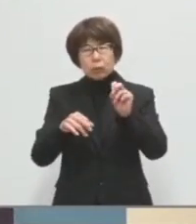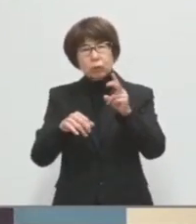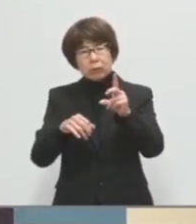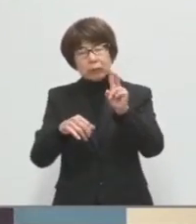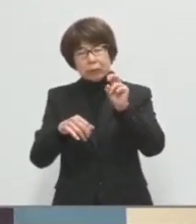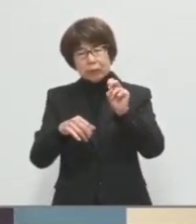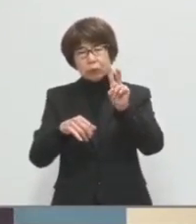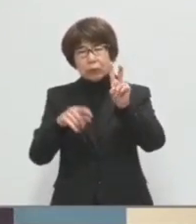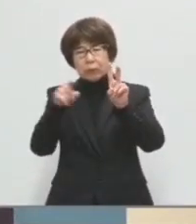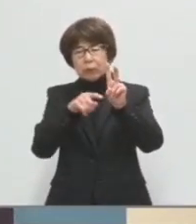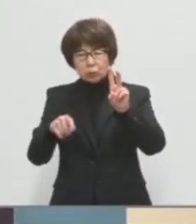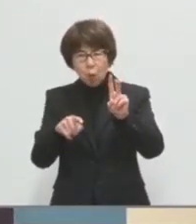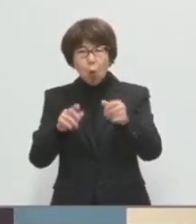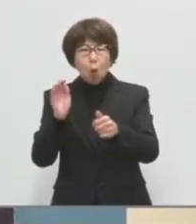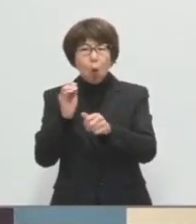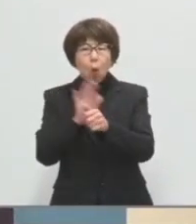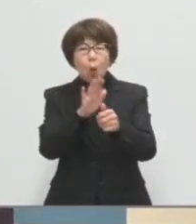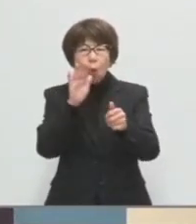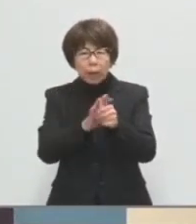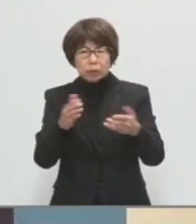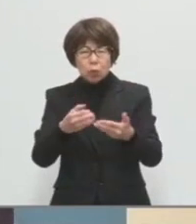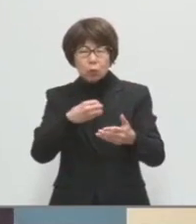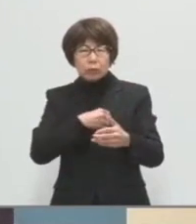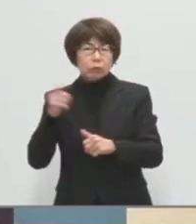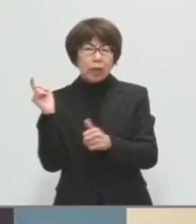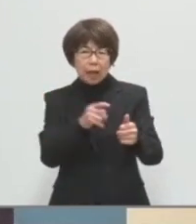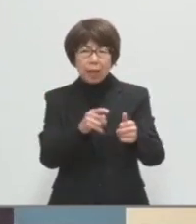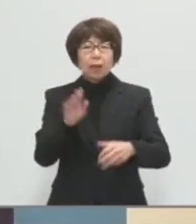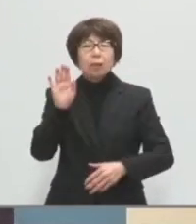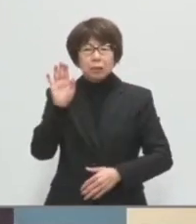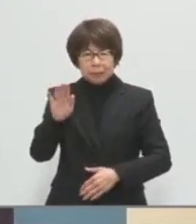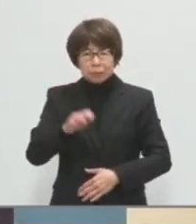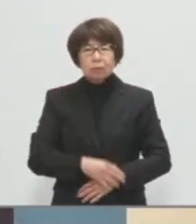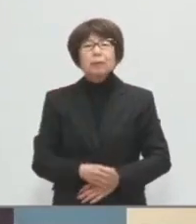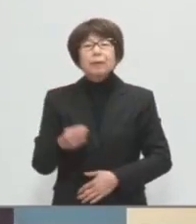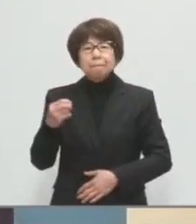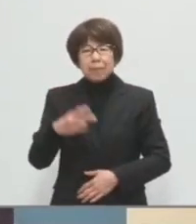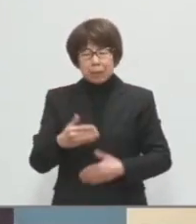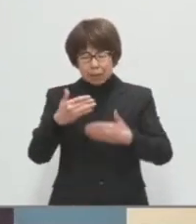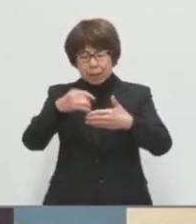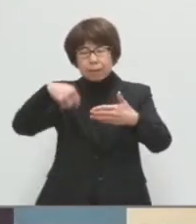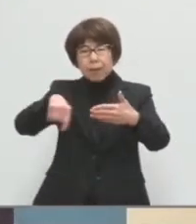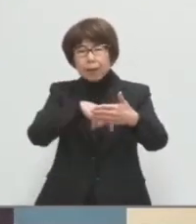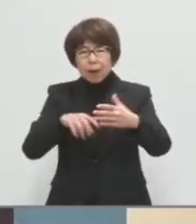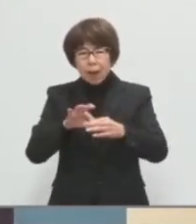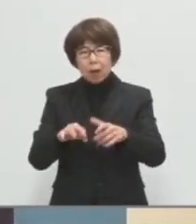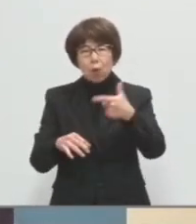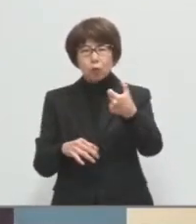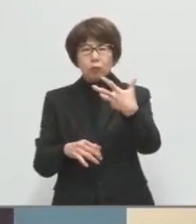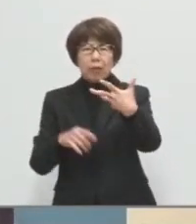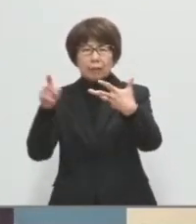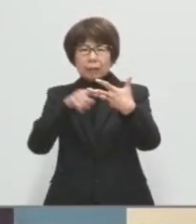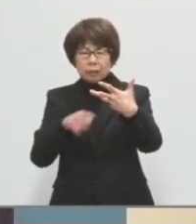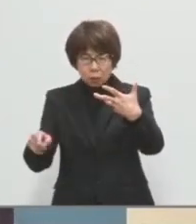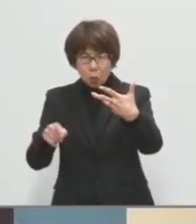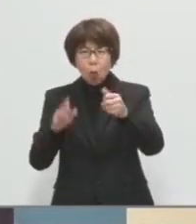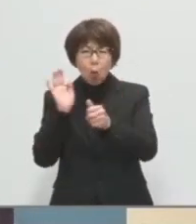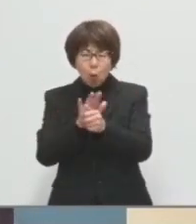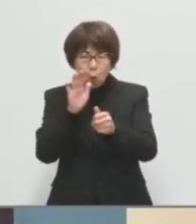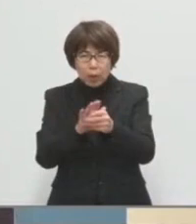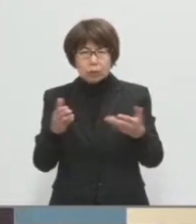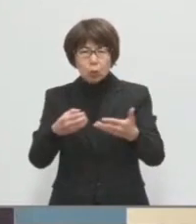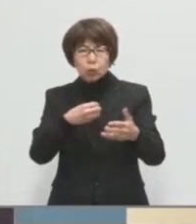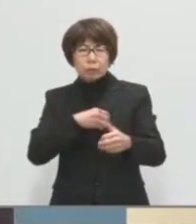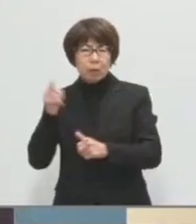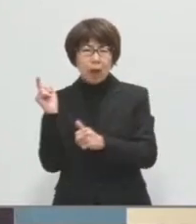応援職員として派遣いたしますさらに全長から六十八人の応援職員を派遣する準備